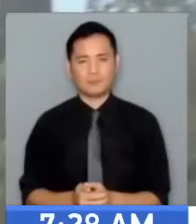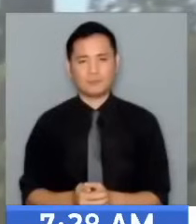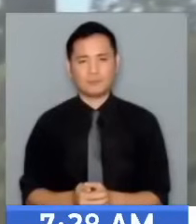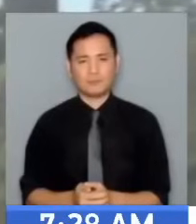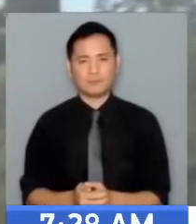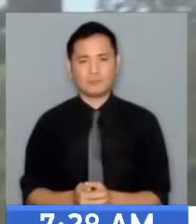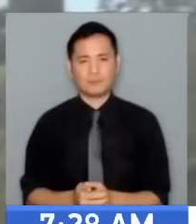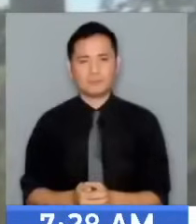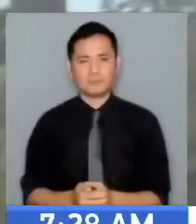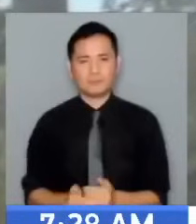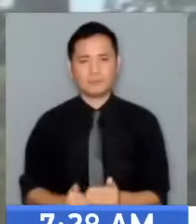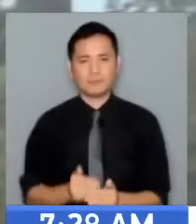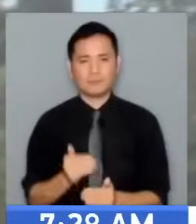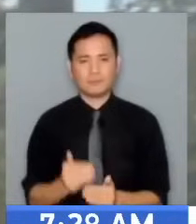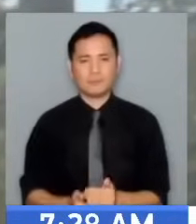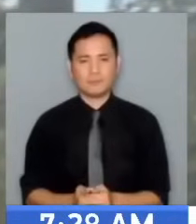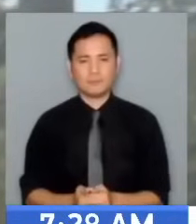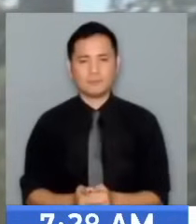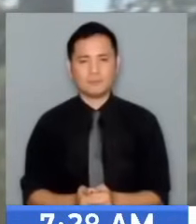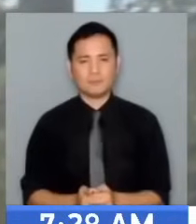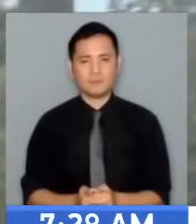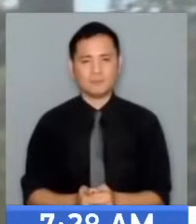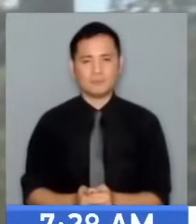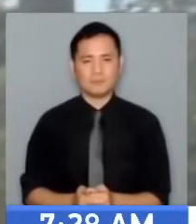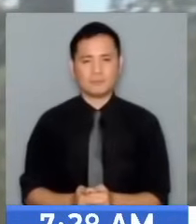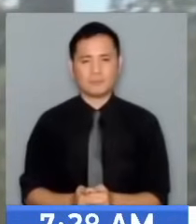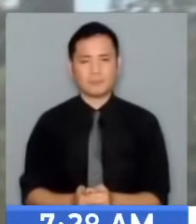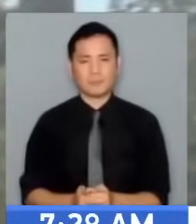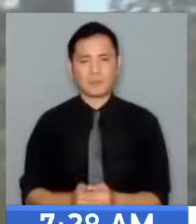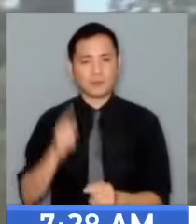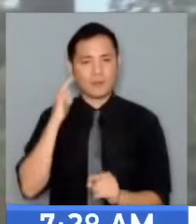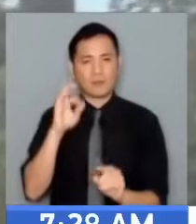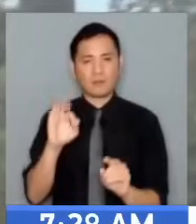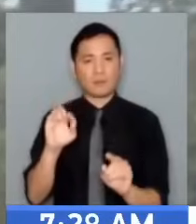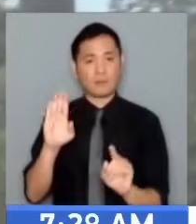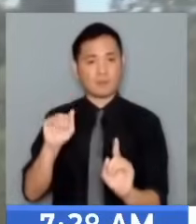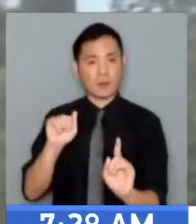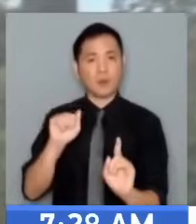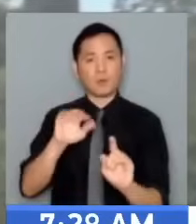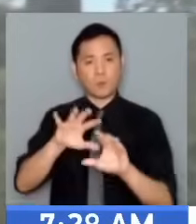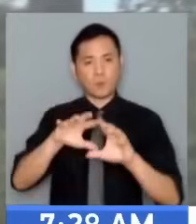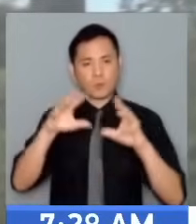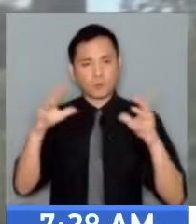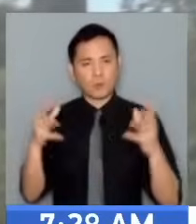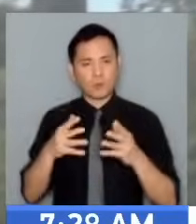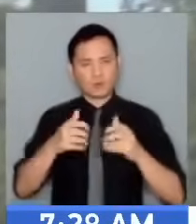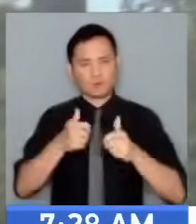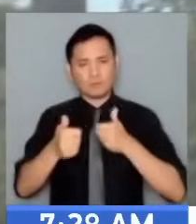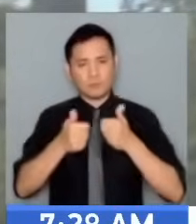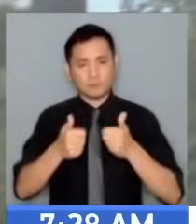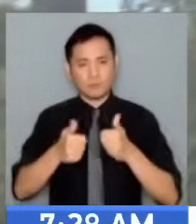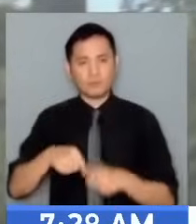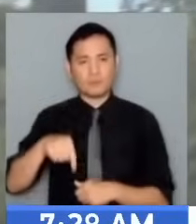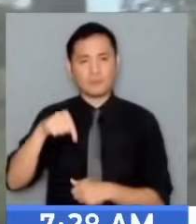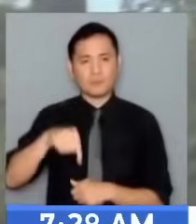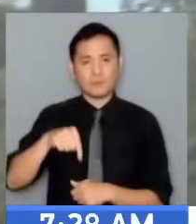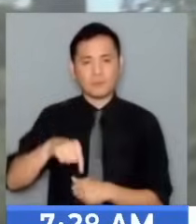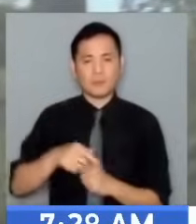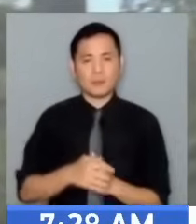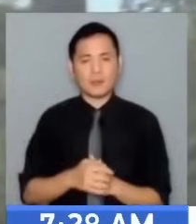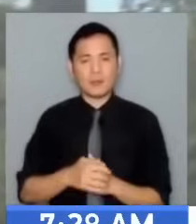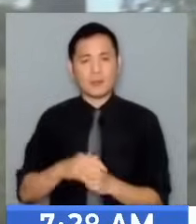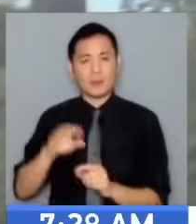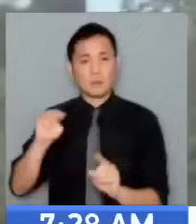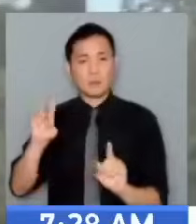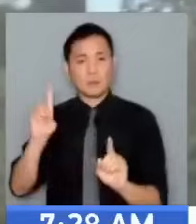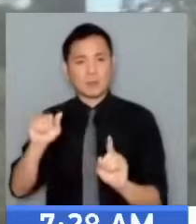para po maayos ang dahil ng trapiko para sa FIBA World Cup Na gaganapin dito sa bansa sinuyod ng ilang taon ng MMDA ang mabuhay lanes at iba